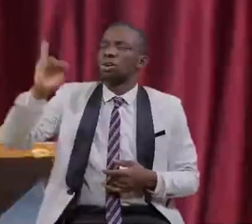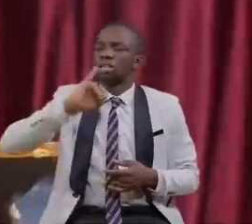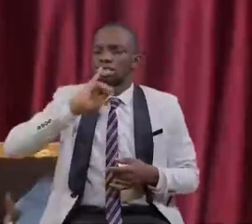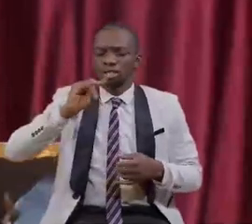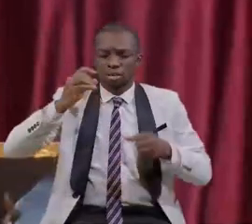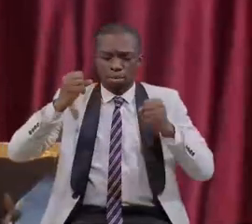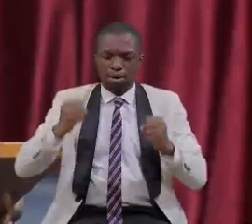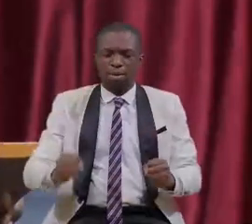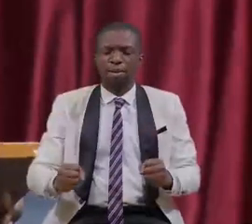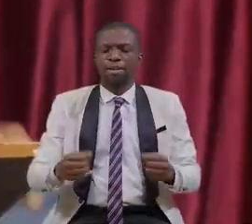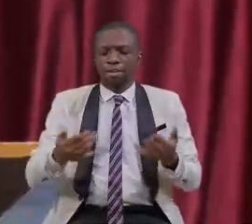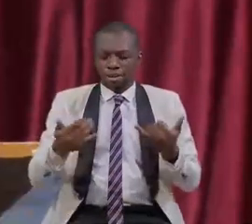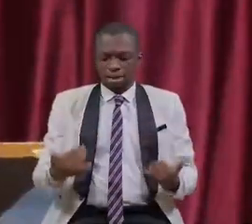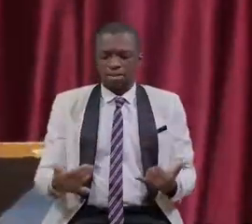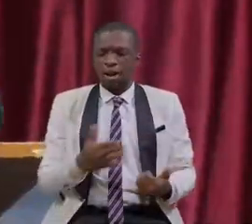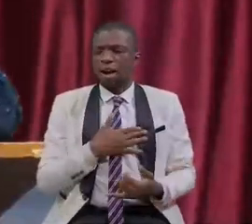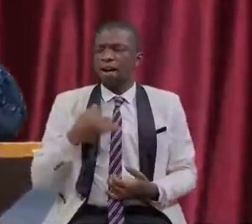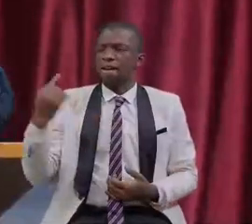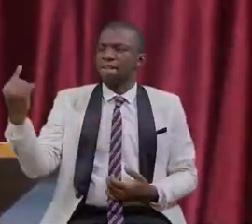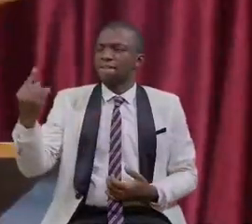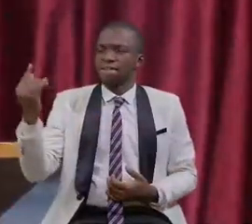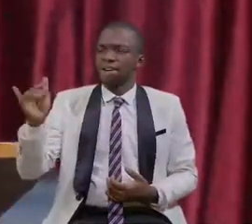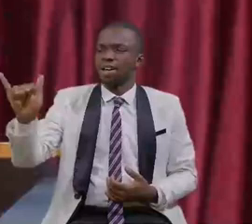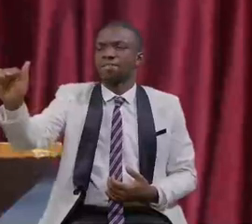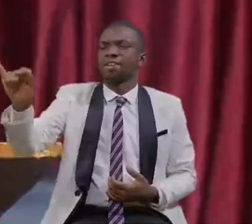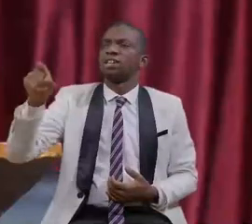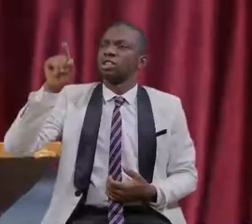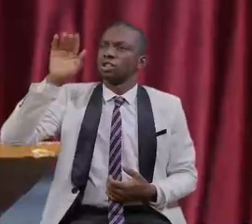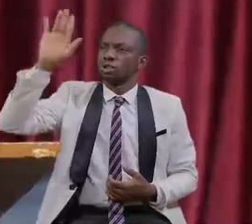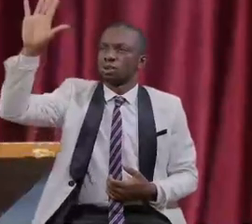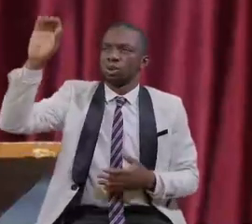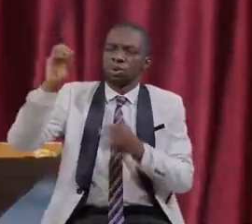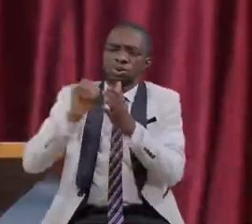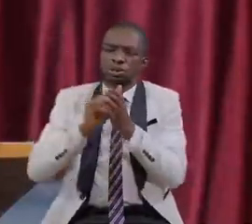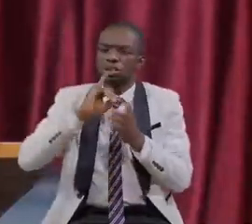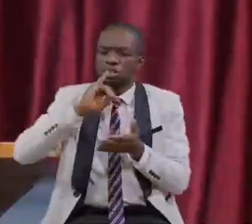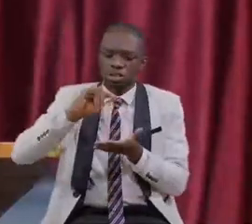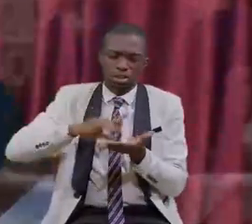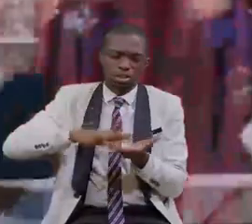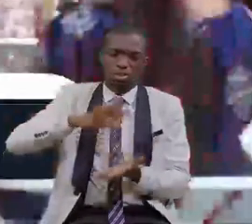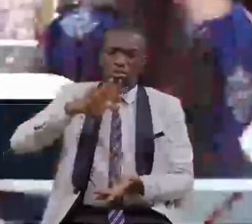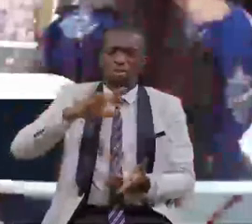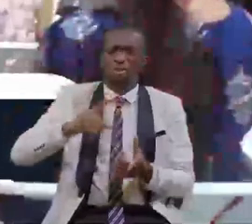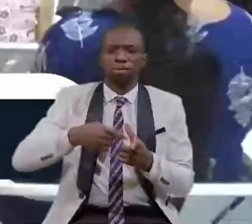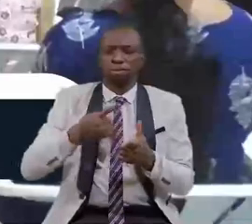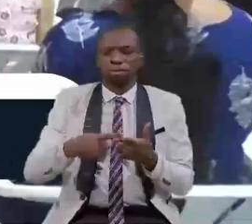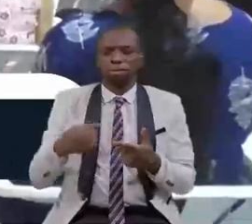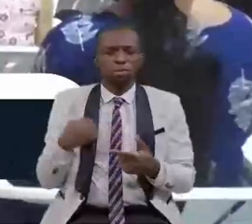Maintenant et pour toujours à toi la gloire. Regardez la prière là. Notre Père.